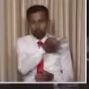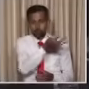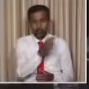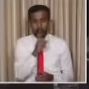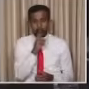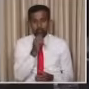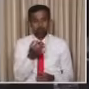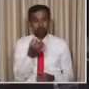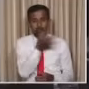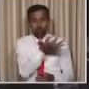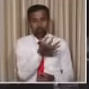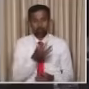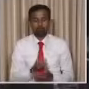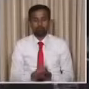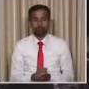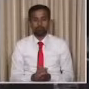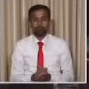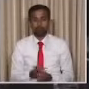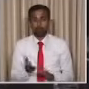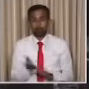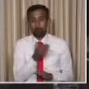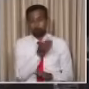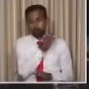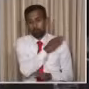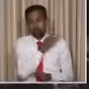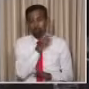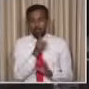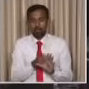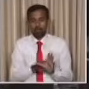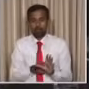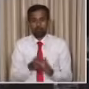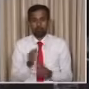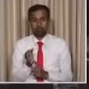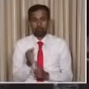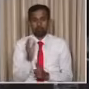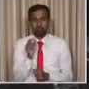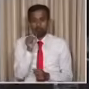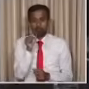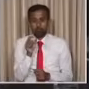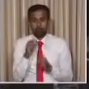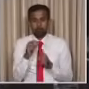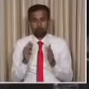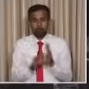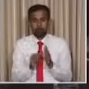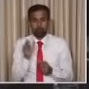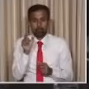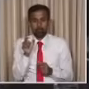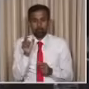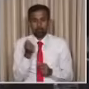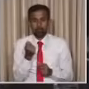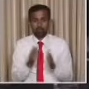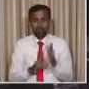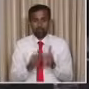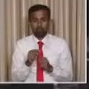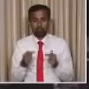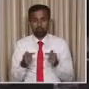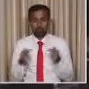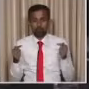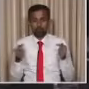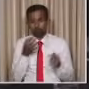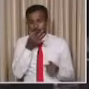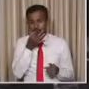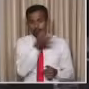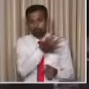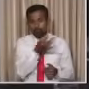उसावीट इदिरिपत्क पेमिनील मीट पेरवर्षवल जनाधिपति वरुंट अगमति वरुंट मुदलमति वरुंट विरुद्धव पेमिनल